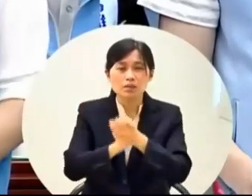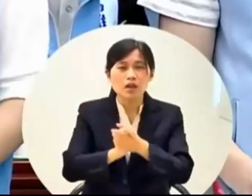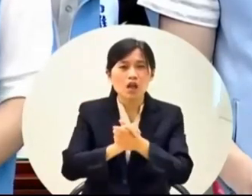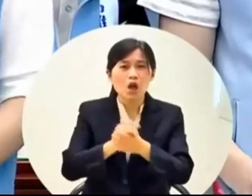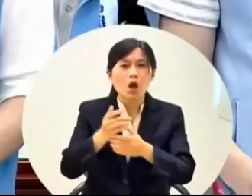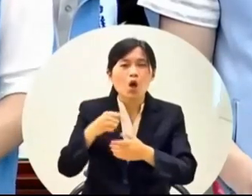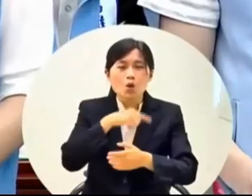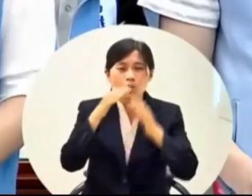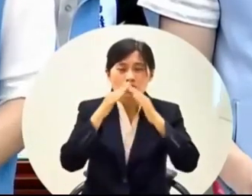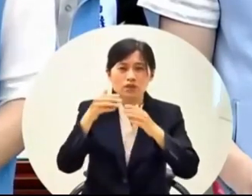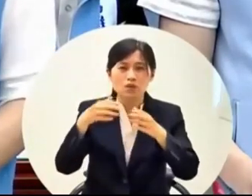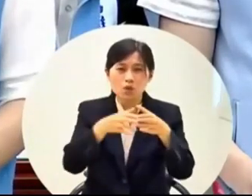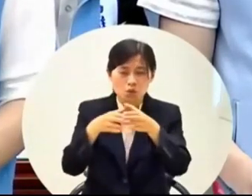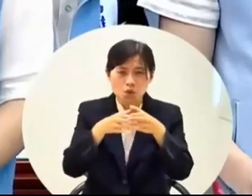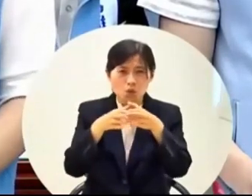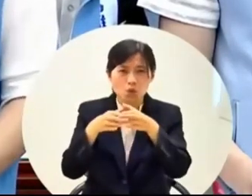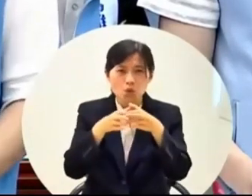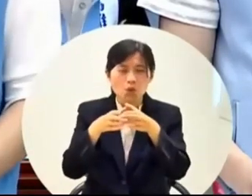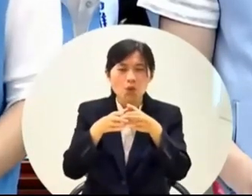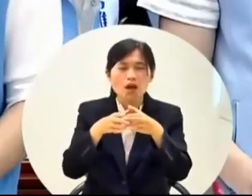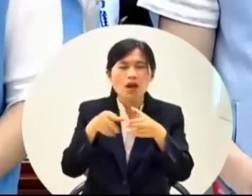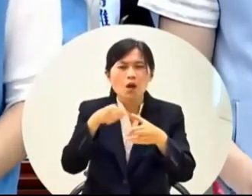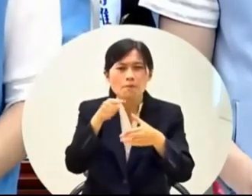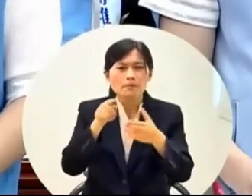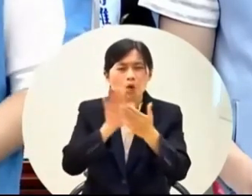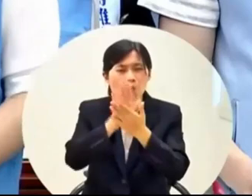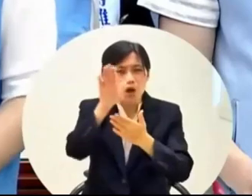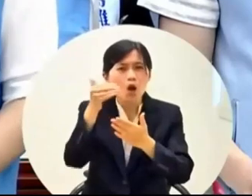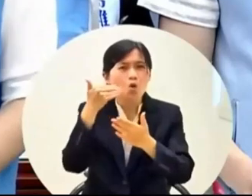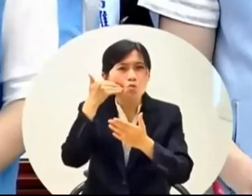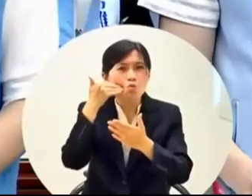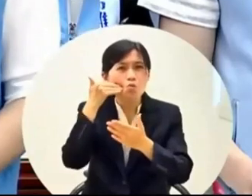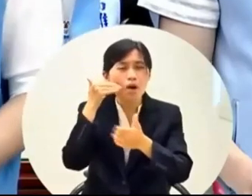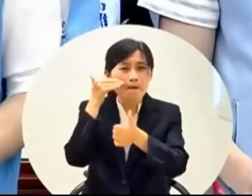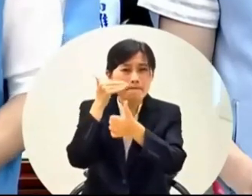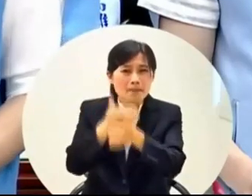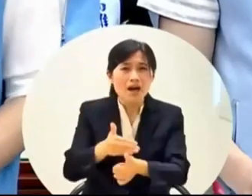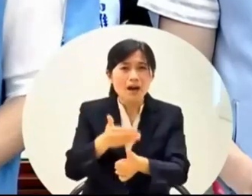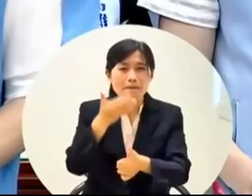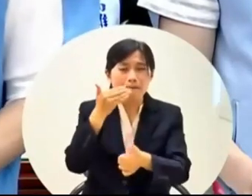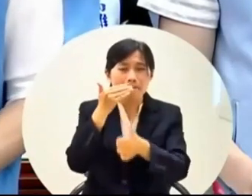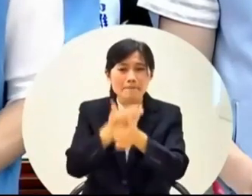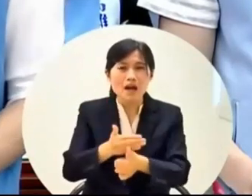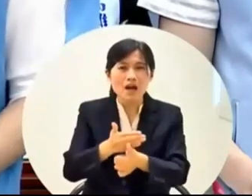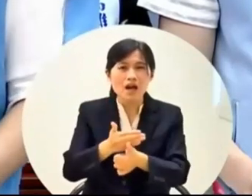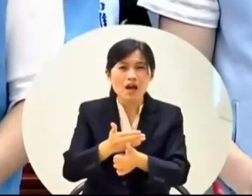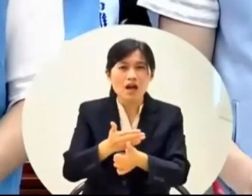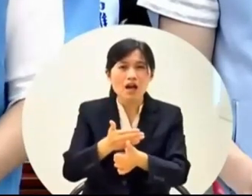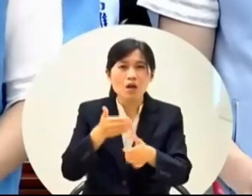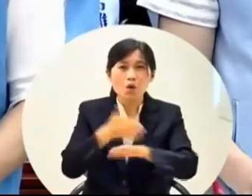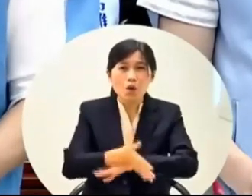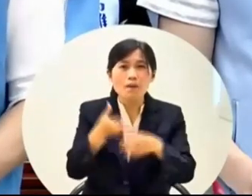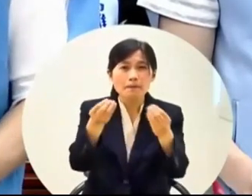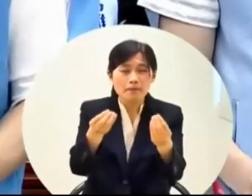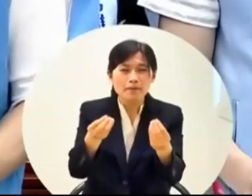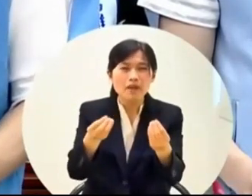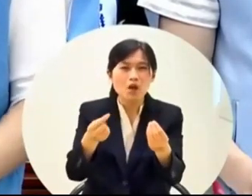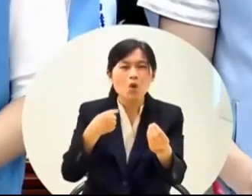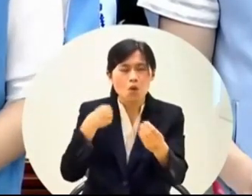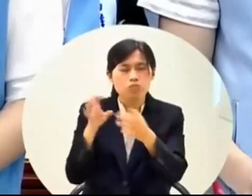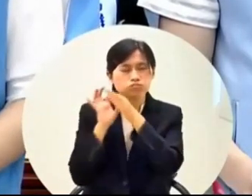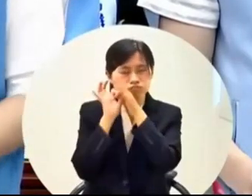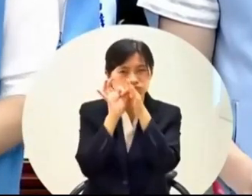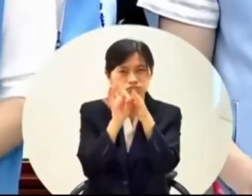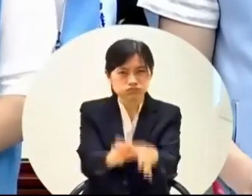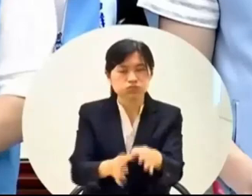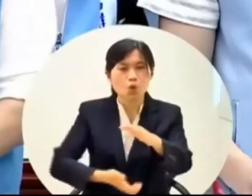非常的努力，未来如果罢免没有成功，我们一样秉持这个精神，好好的为高雄市来打拼，我